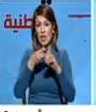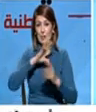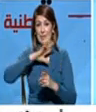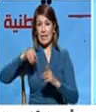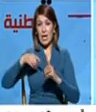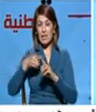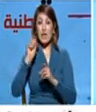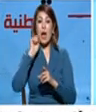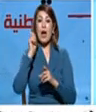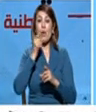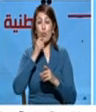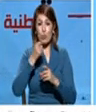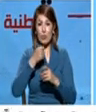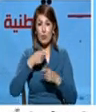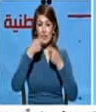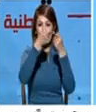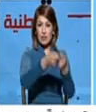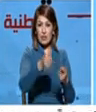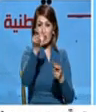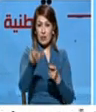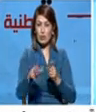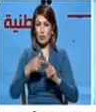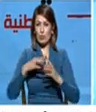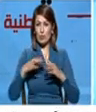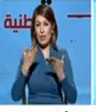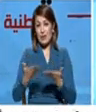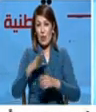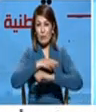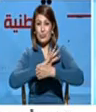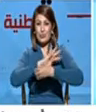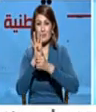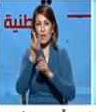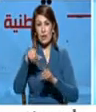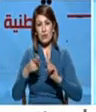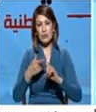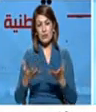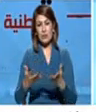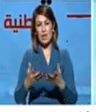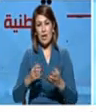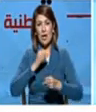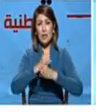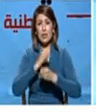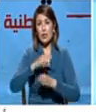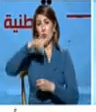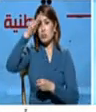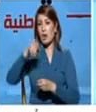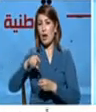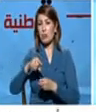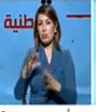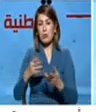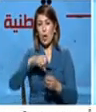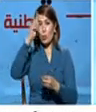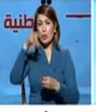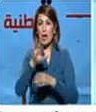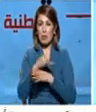ابريل يقول القائل معنا في ذلك ما بنعرف انه نسبه ما يخلون اتهام عنها تحب ولا تكره نخدم اليوم ا